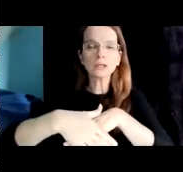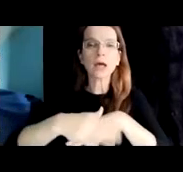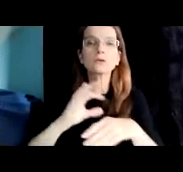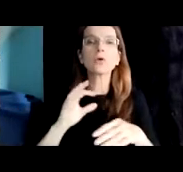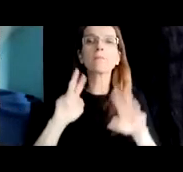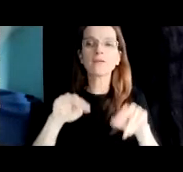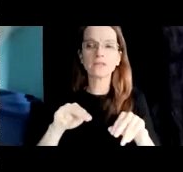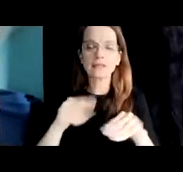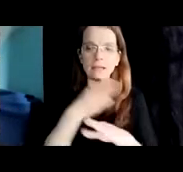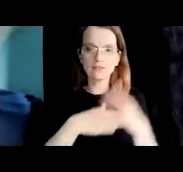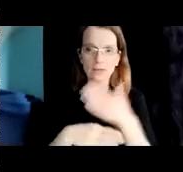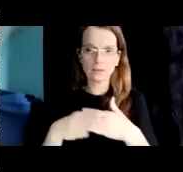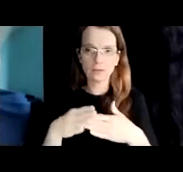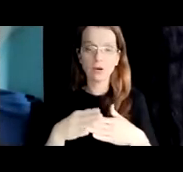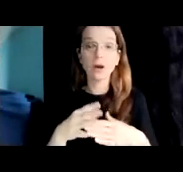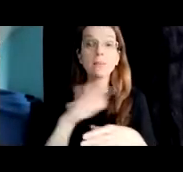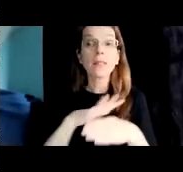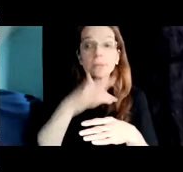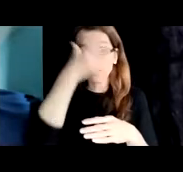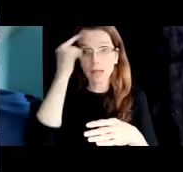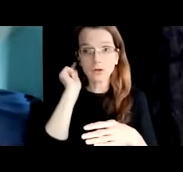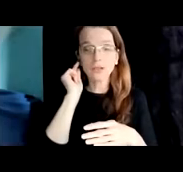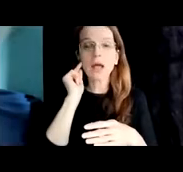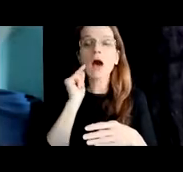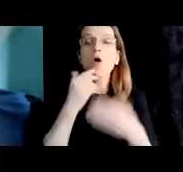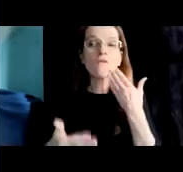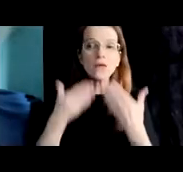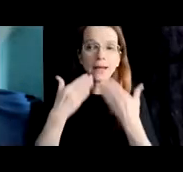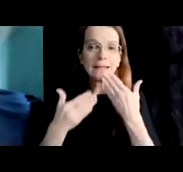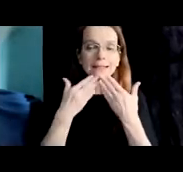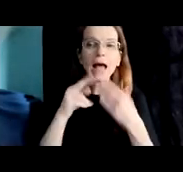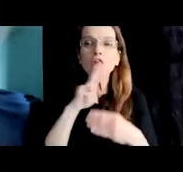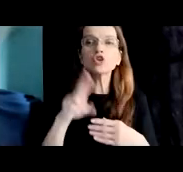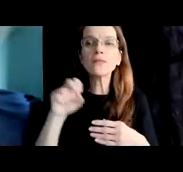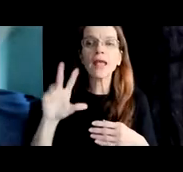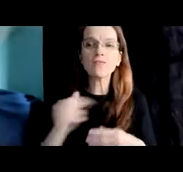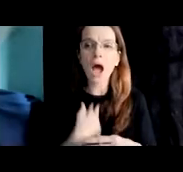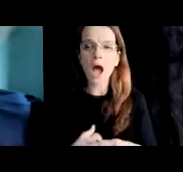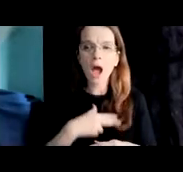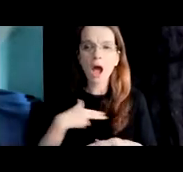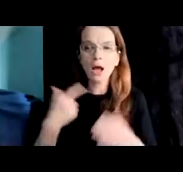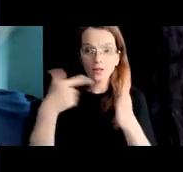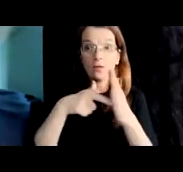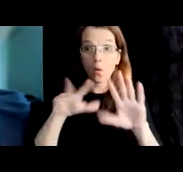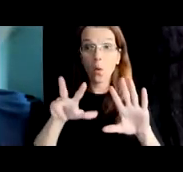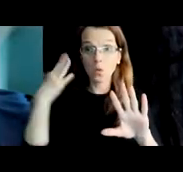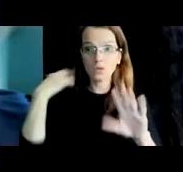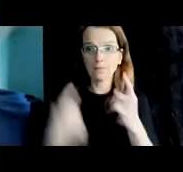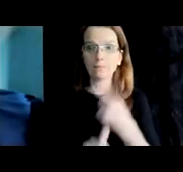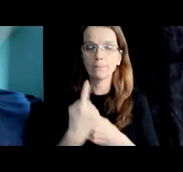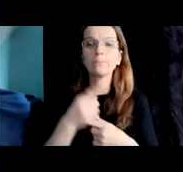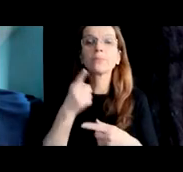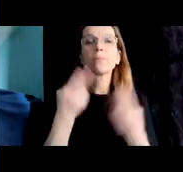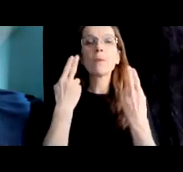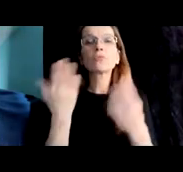invalidov. Na mednarodni konferenci v Ženevi v letu 2008 je med drugimi pomembnimi dokumenti